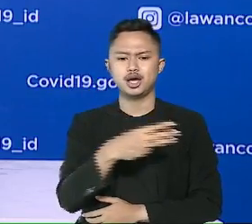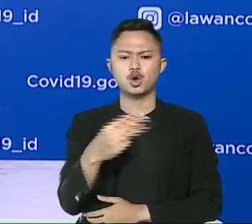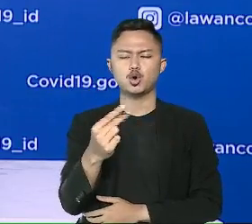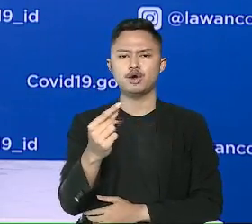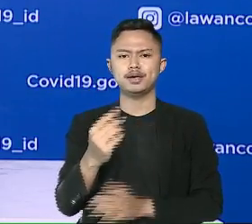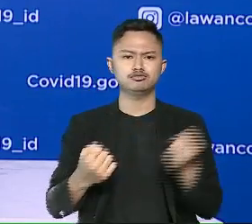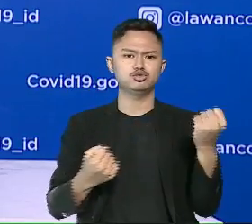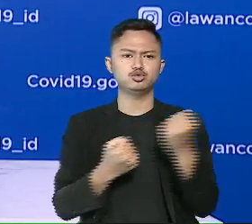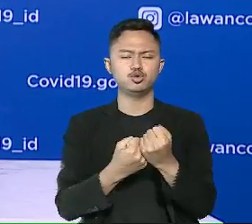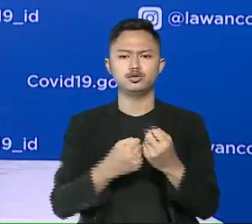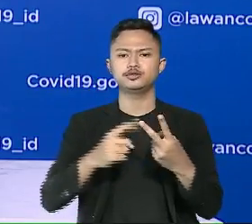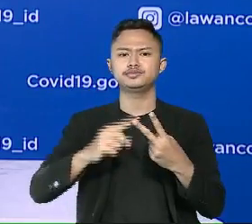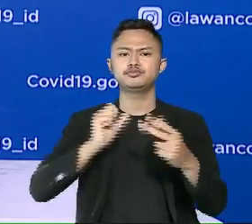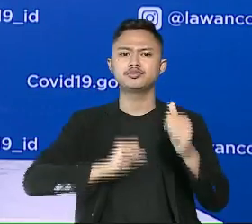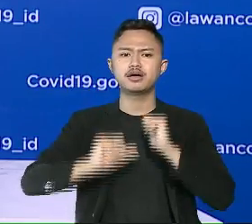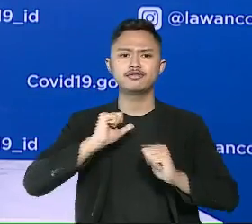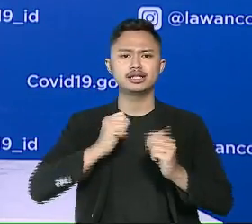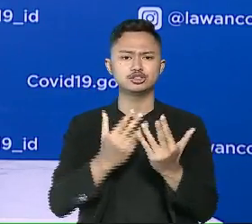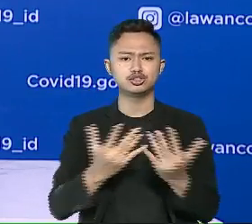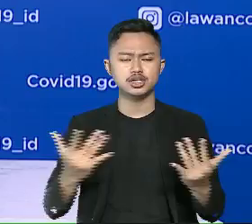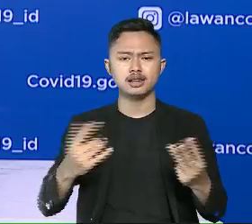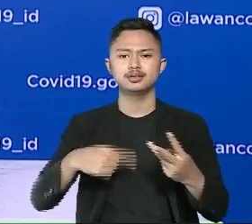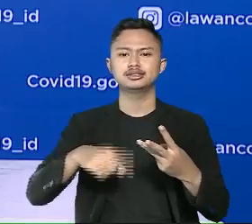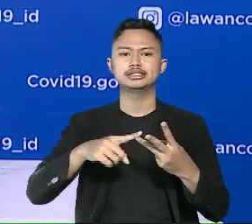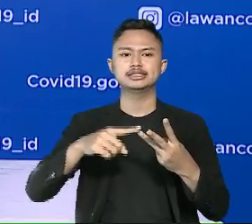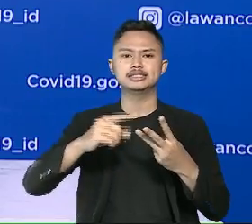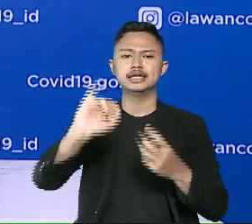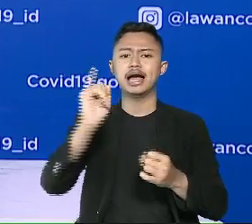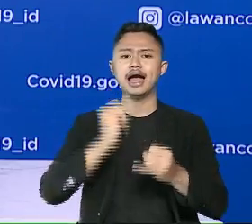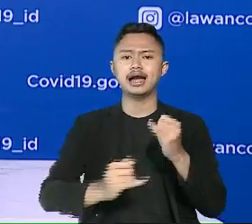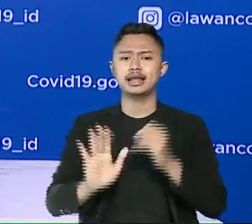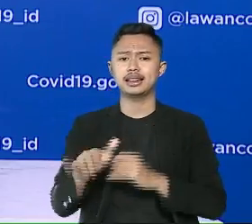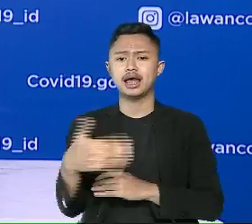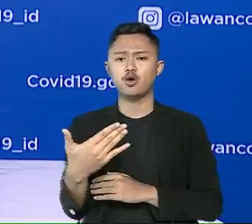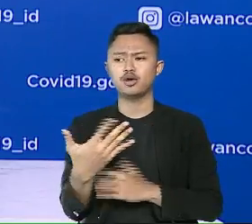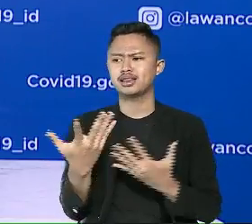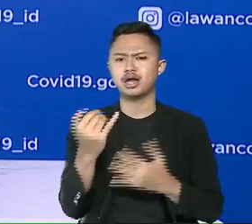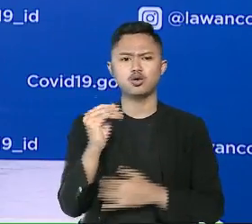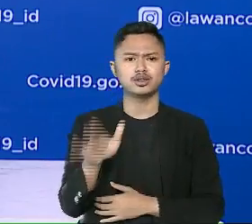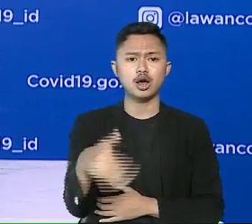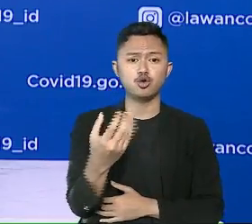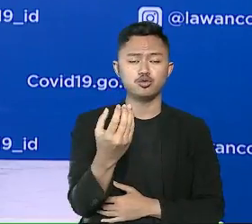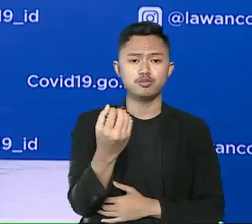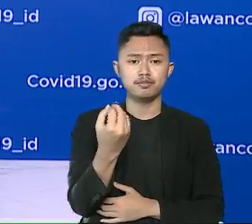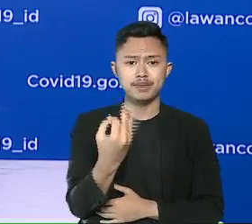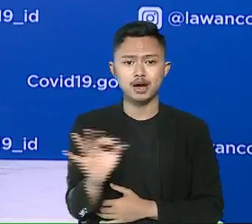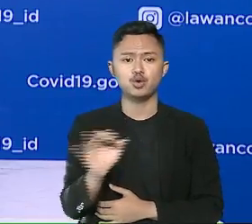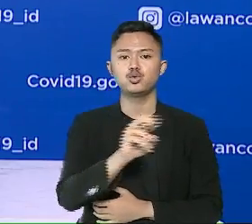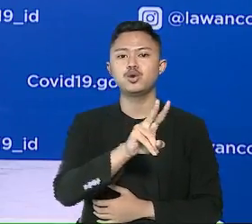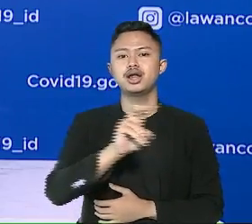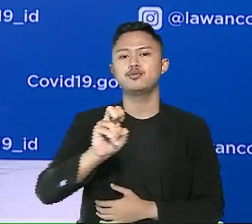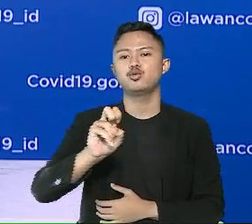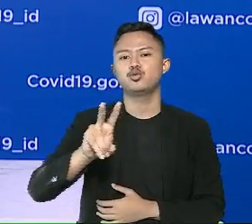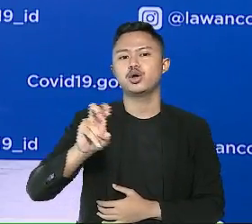melakukan aktivitas sosial menuju periode akhir tahun dan di tahun baru 2022.